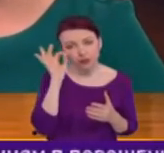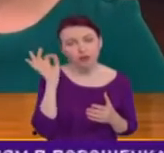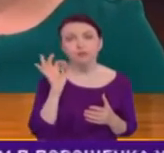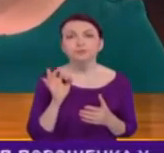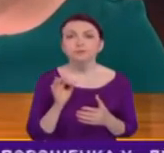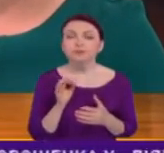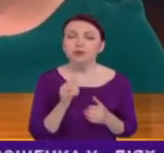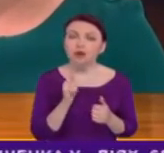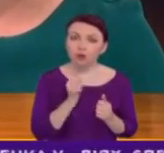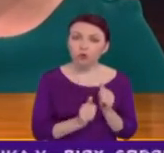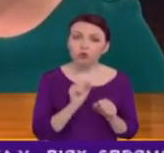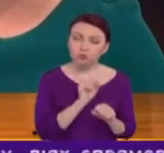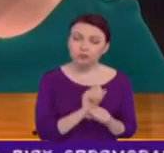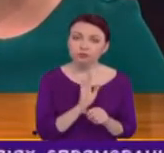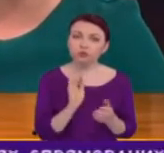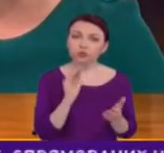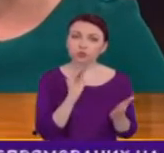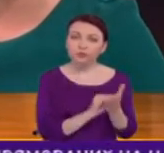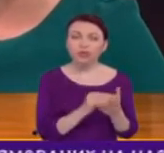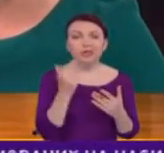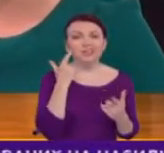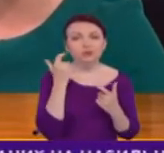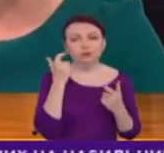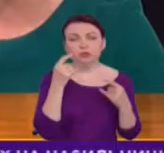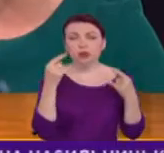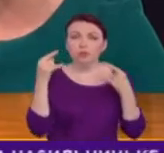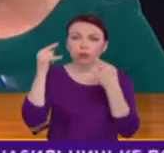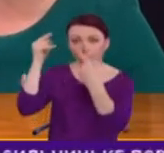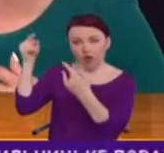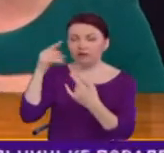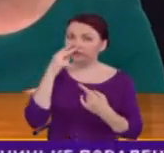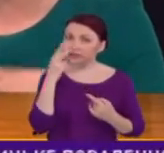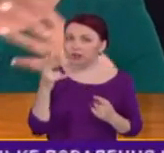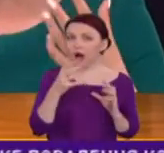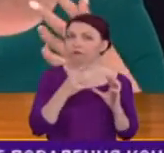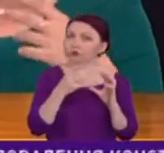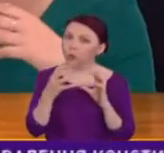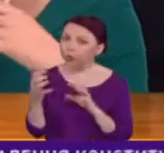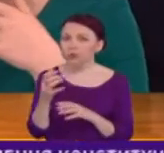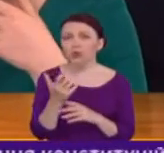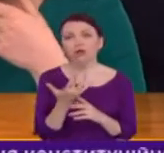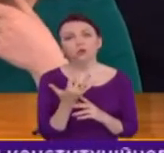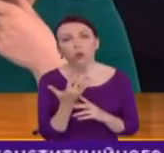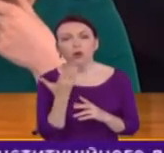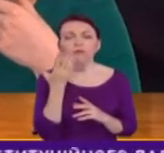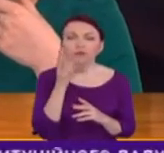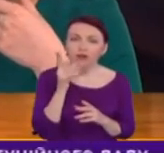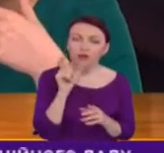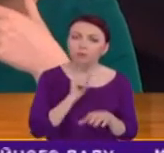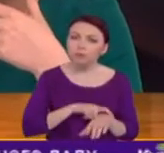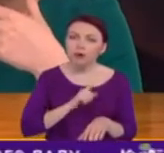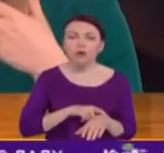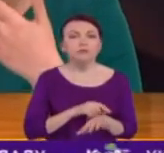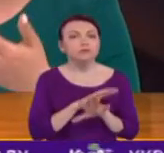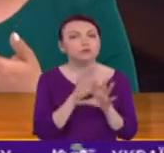з зупинок будуть встановлені інформаційні табло, де буде видно, яким чином автобус проїжджає, через скільки він буде.